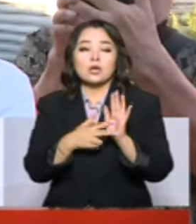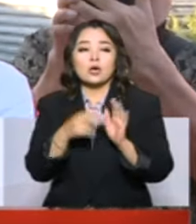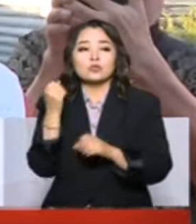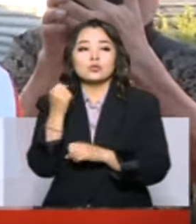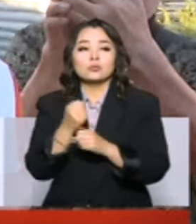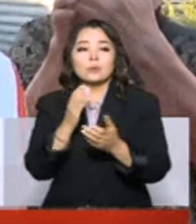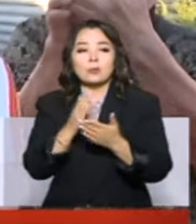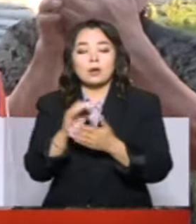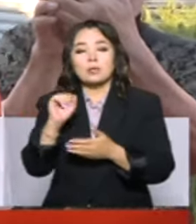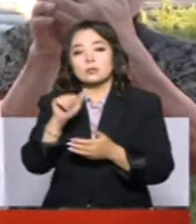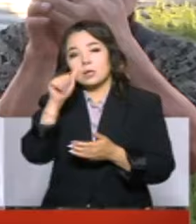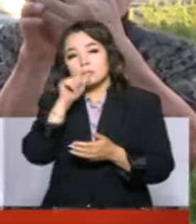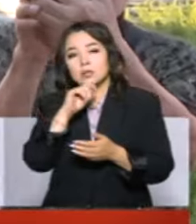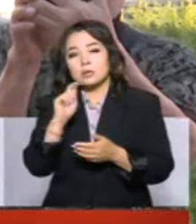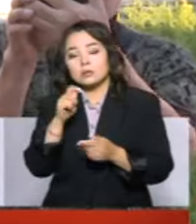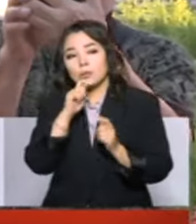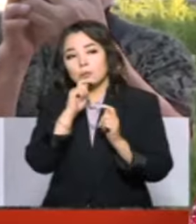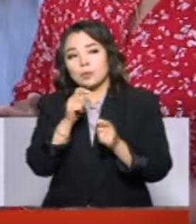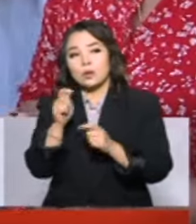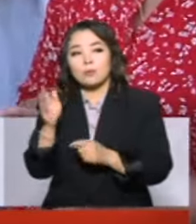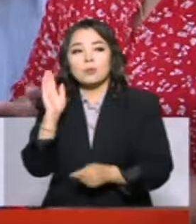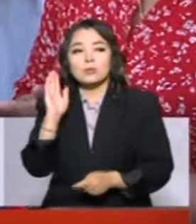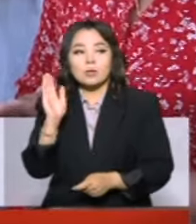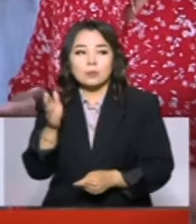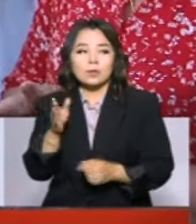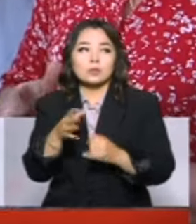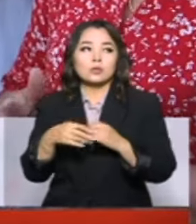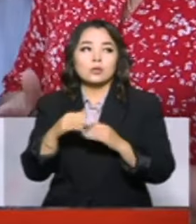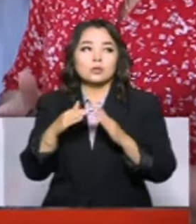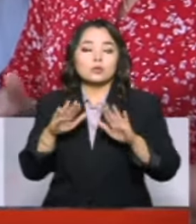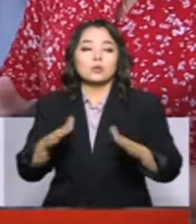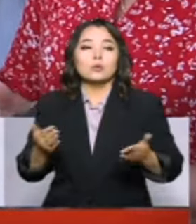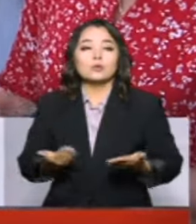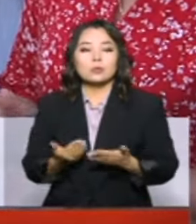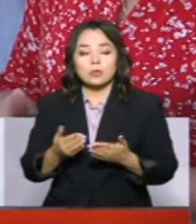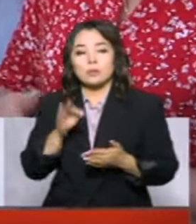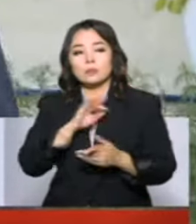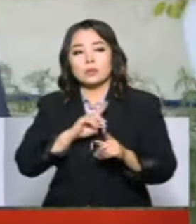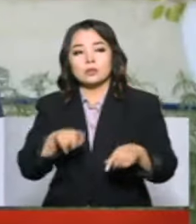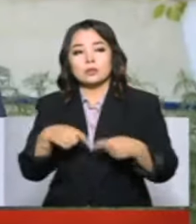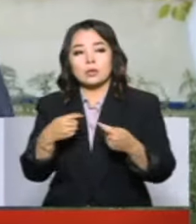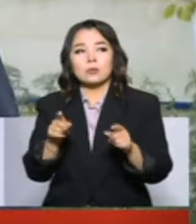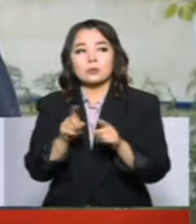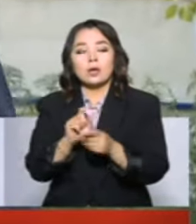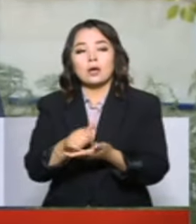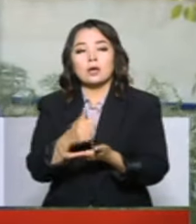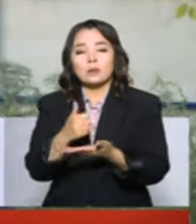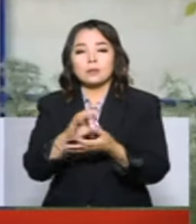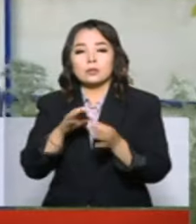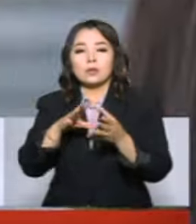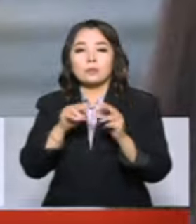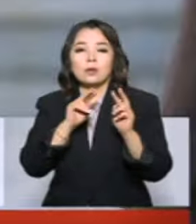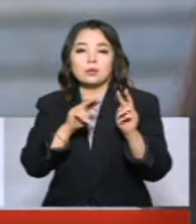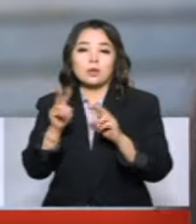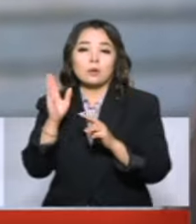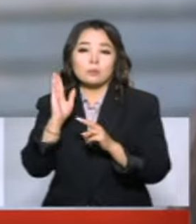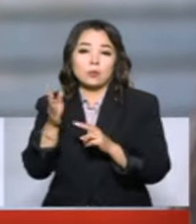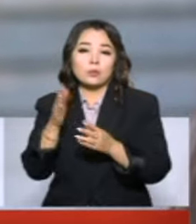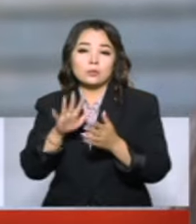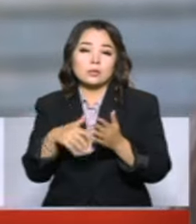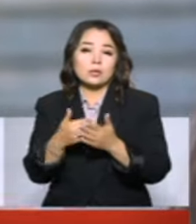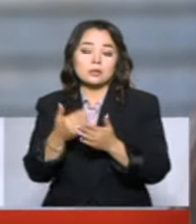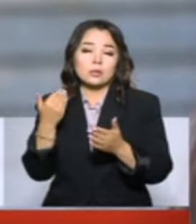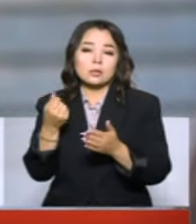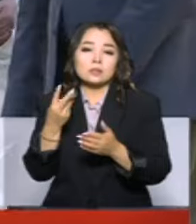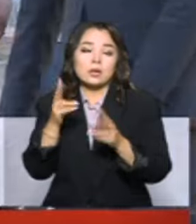бар. Тамызда кілттерді табыстаймыз деп отырмыз. Тұрғын үй кешенінің уақытында қолданысқа берілуін әкімдік жіті қадағаламақ. Бұған дейін де